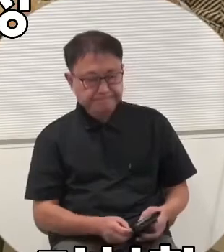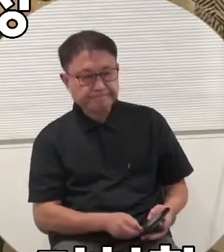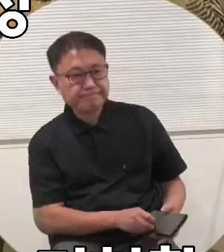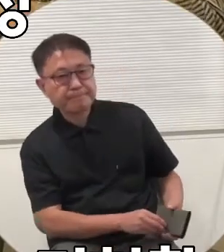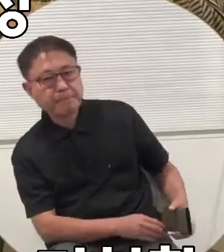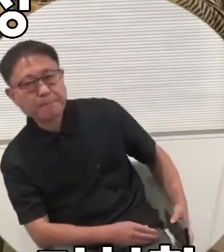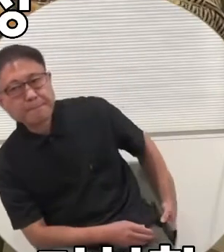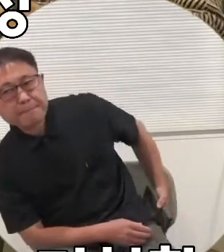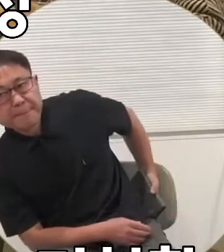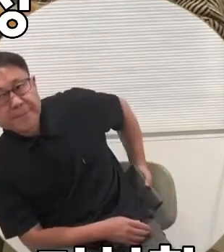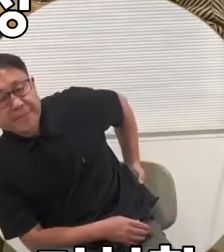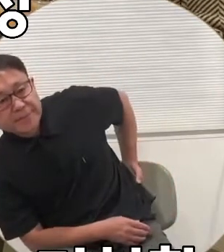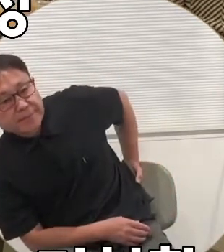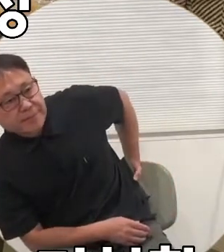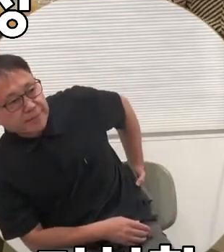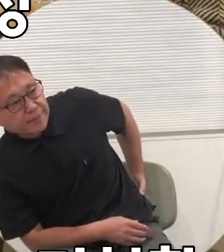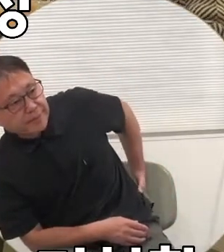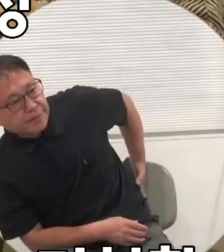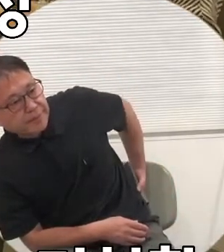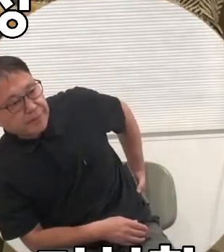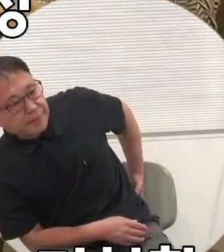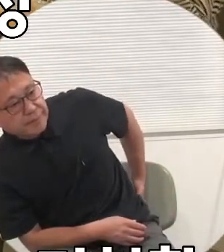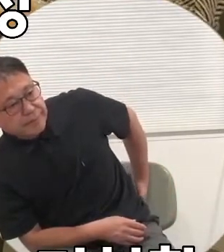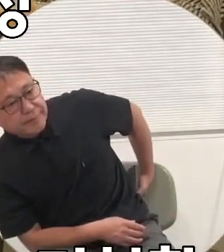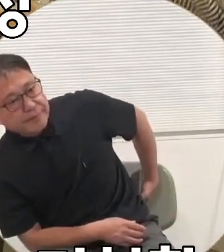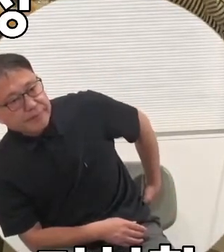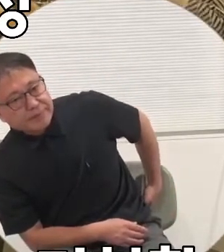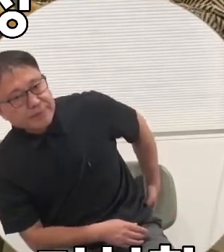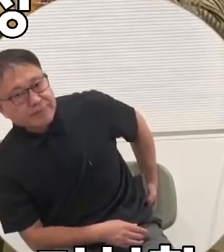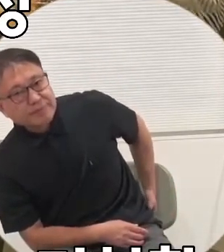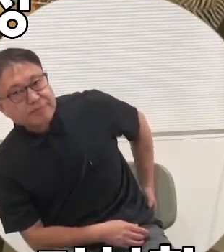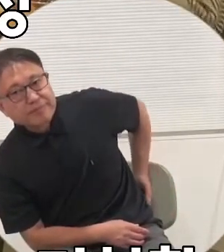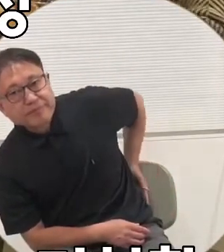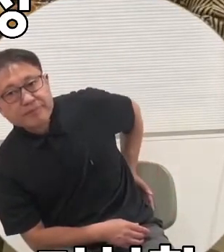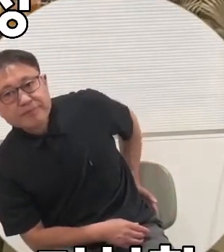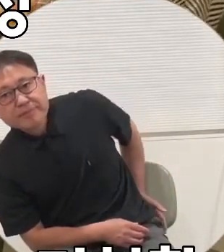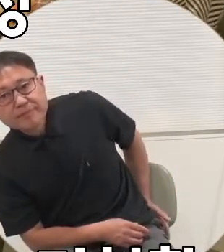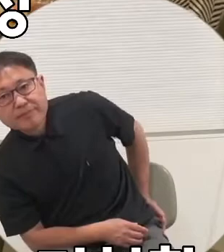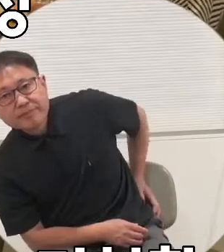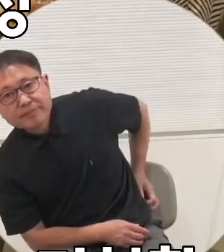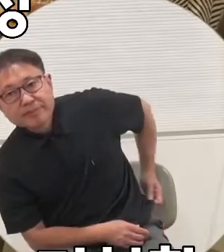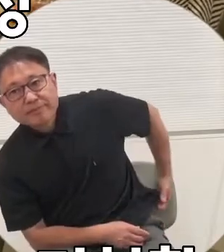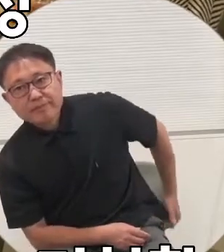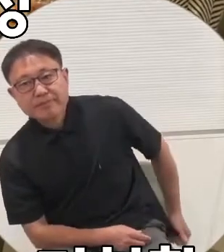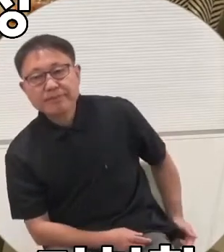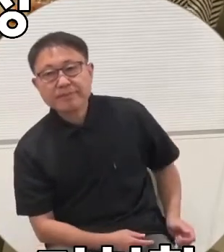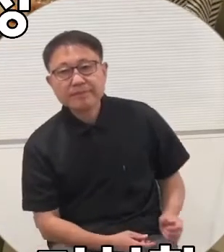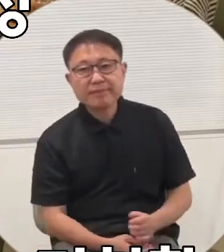난 눈누난나 눈누난나 no